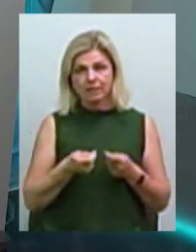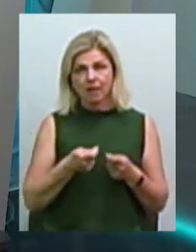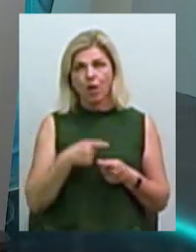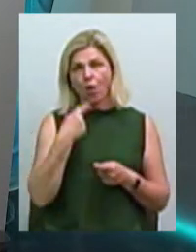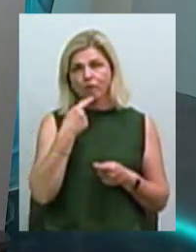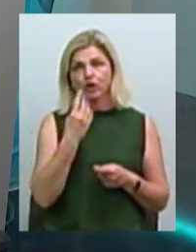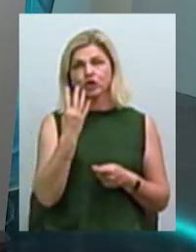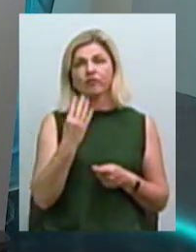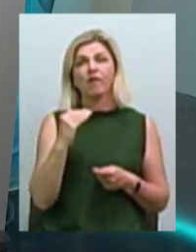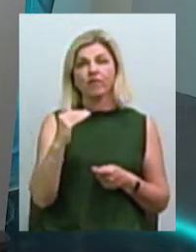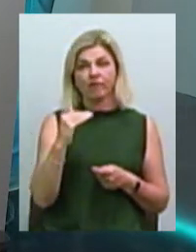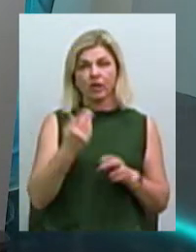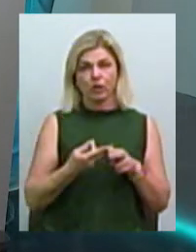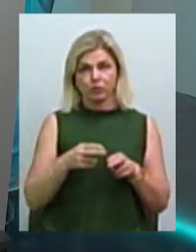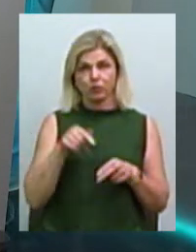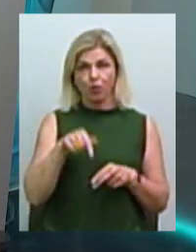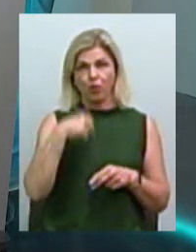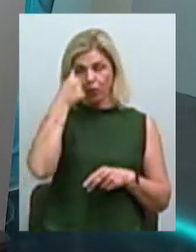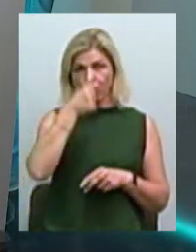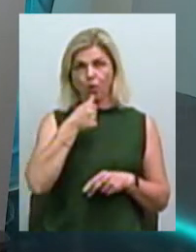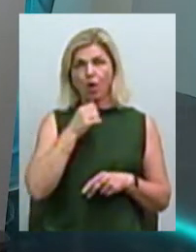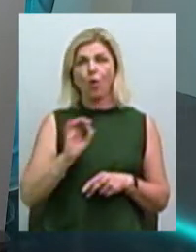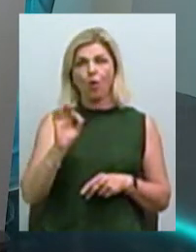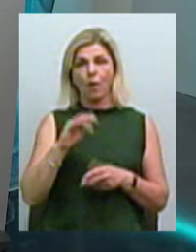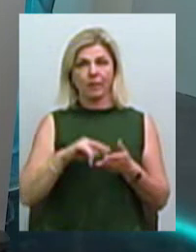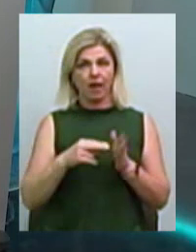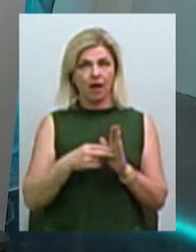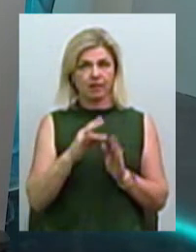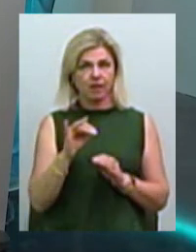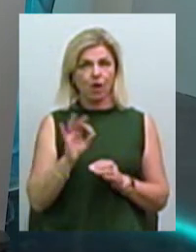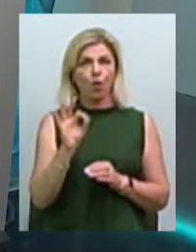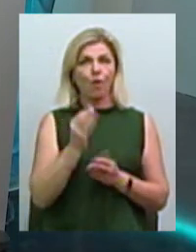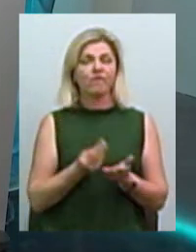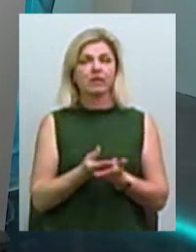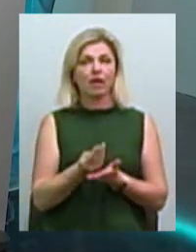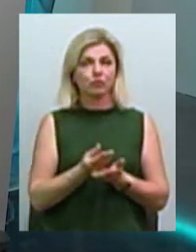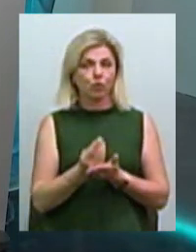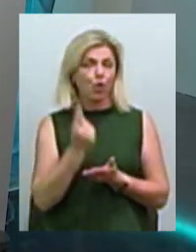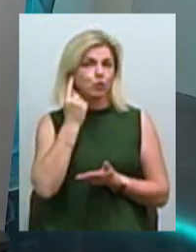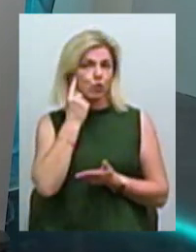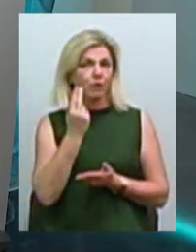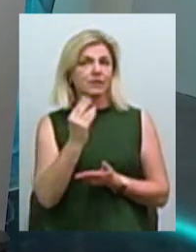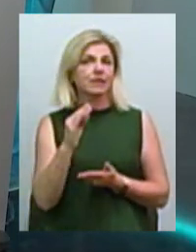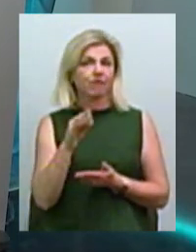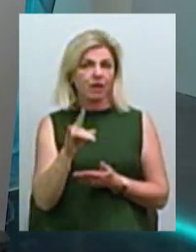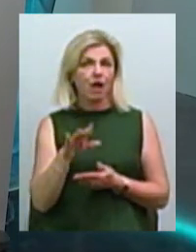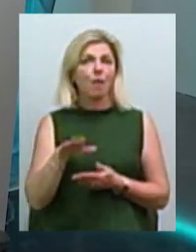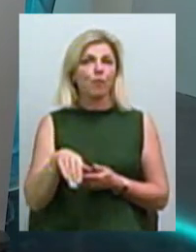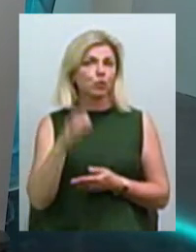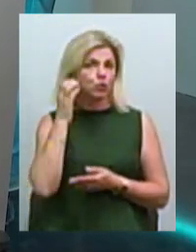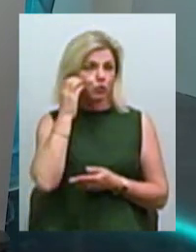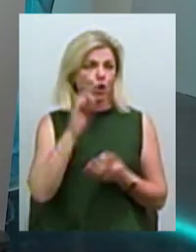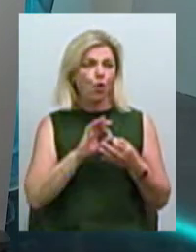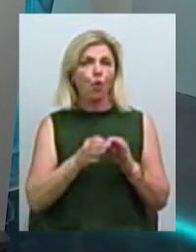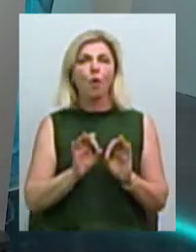4 лютого цього року про плани щодо фінансування. Там почуємо цифри і потім послухаємо коментар,